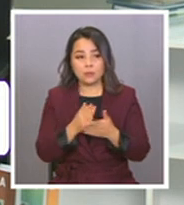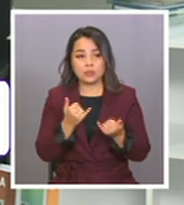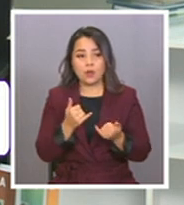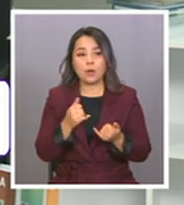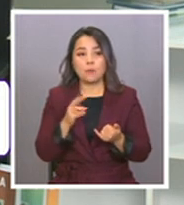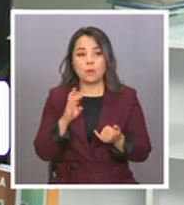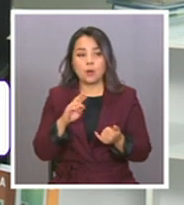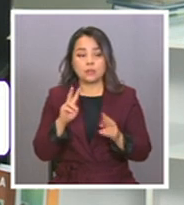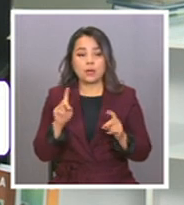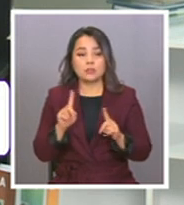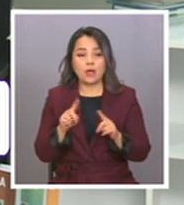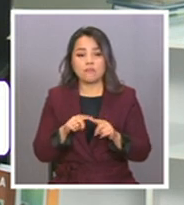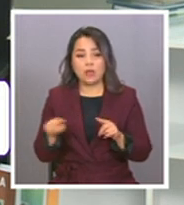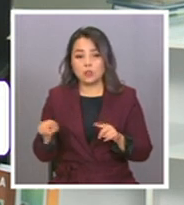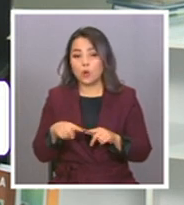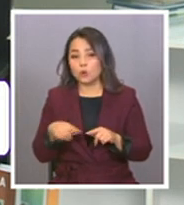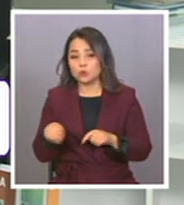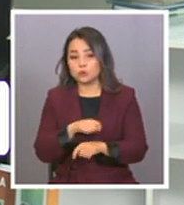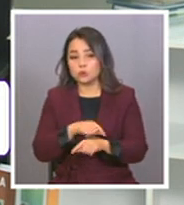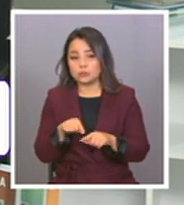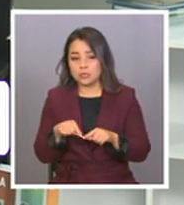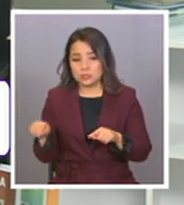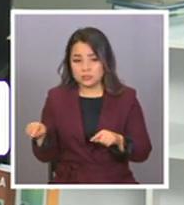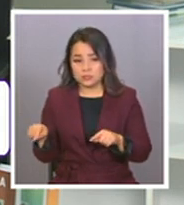еді? Вектордың ұзындығы. Бірінші,